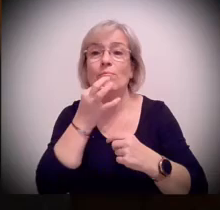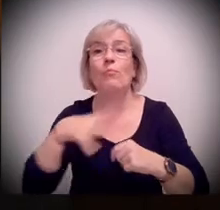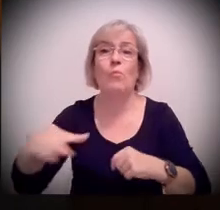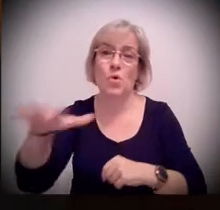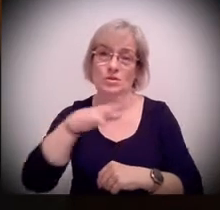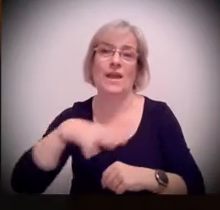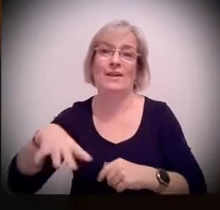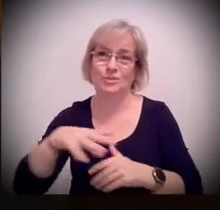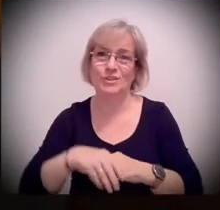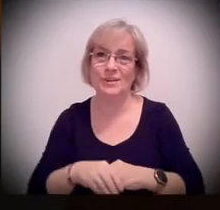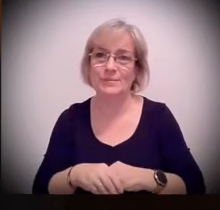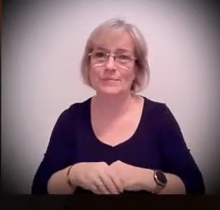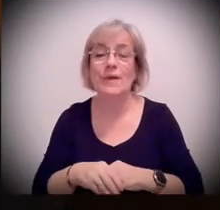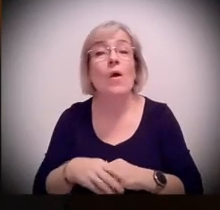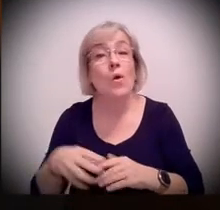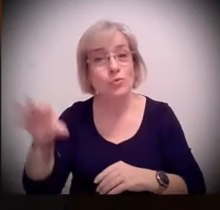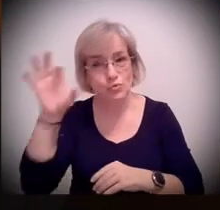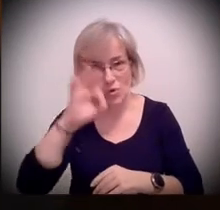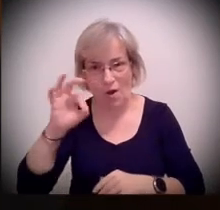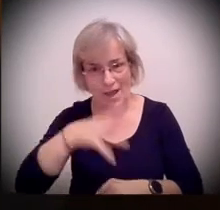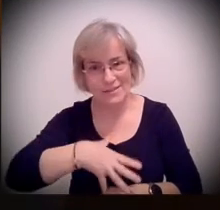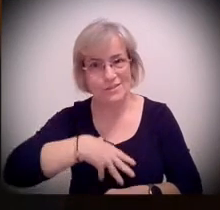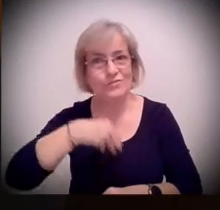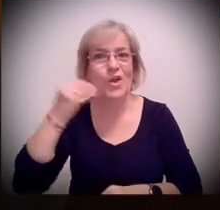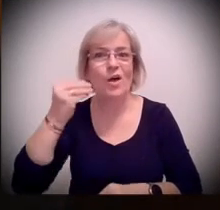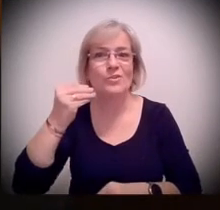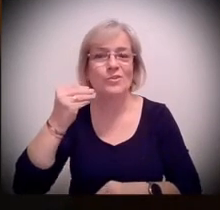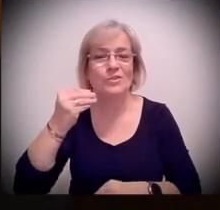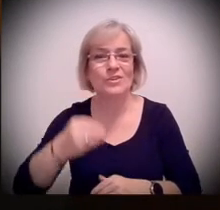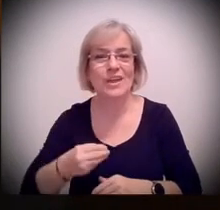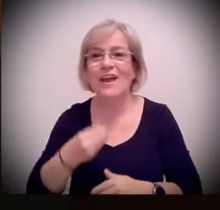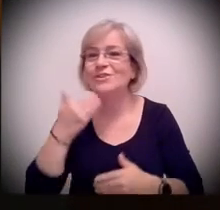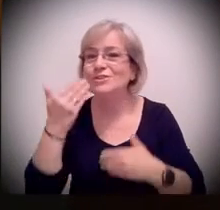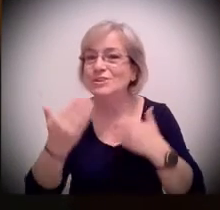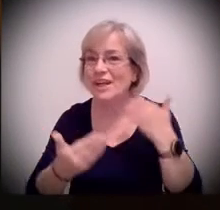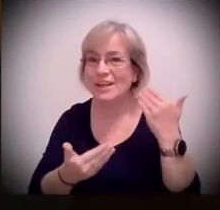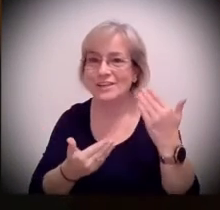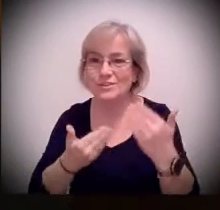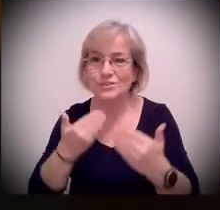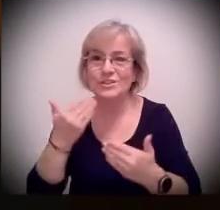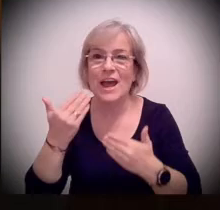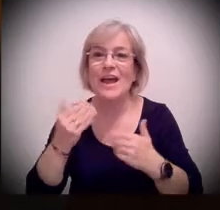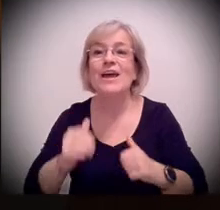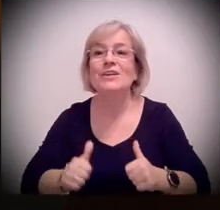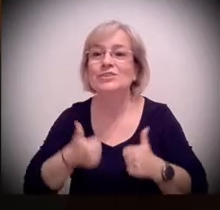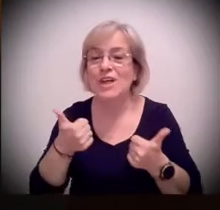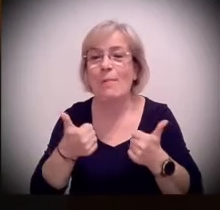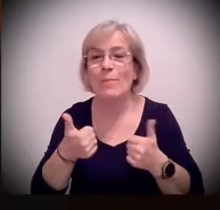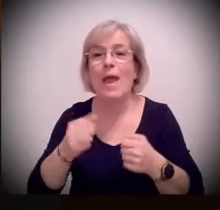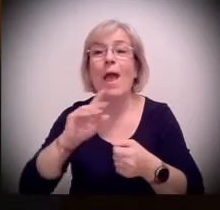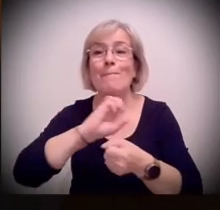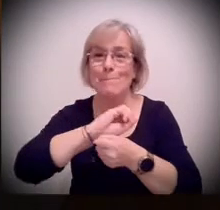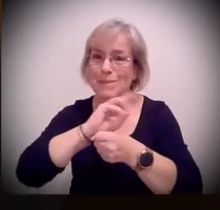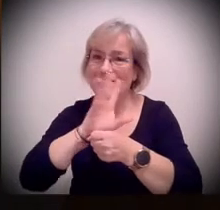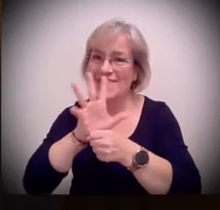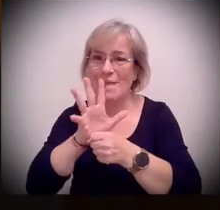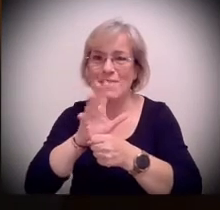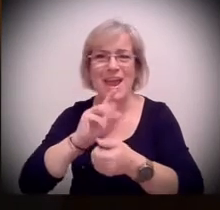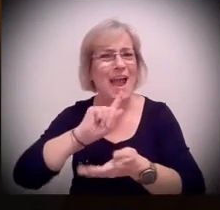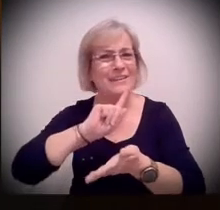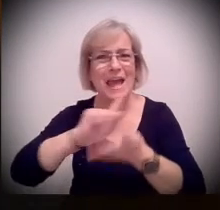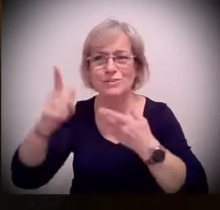całej młodzieży. Z okazji świąt życzę, ażeby pandemia